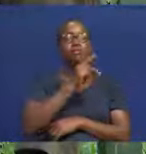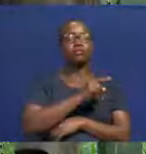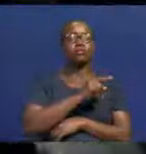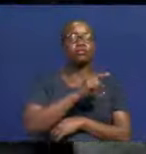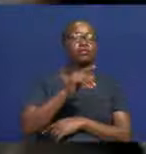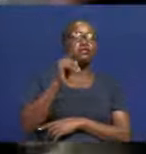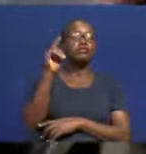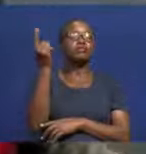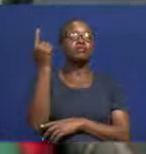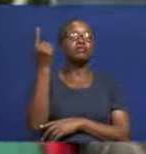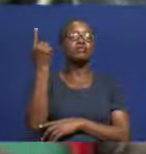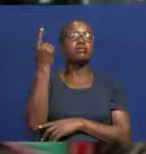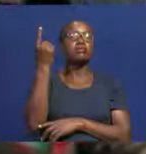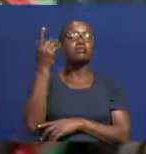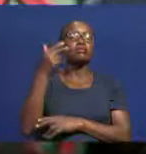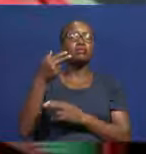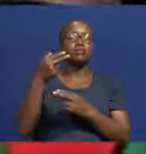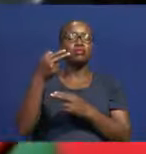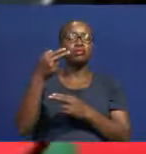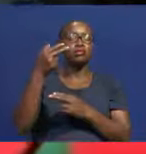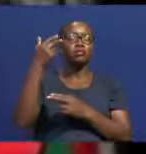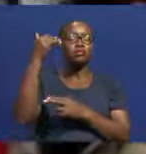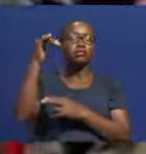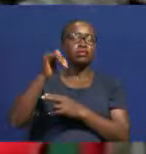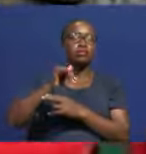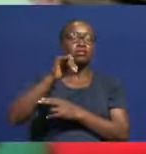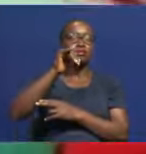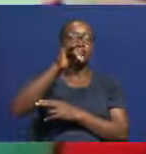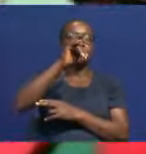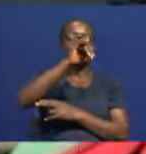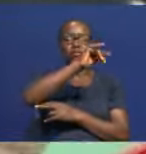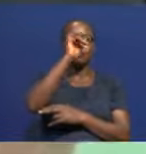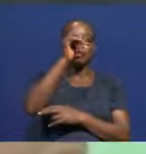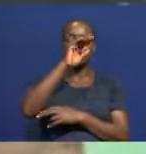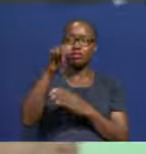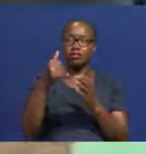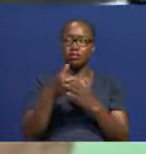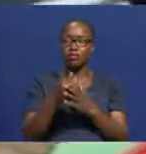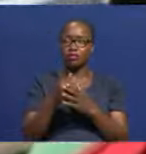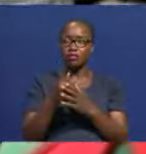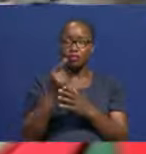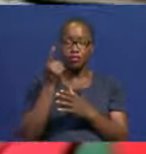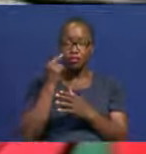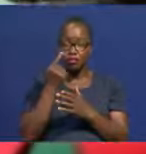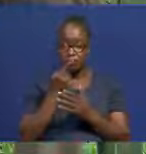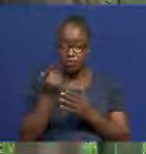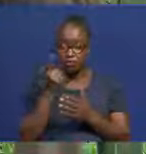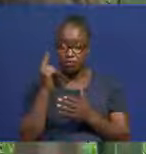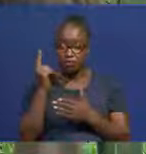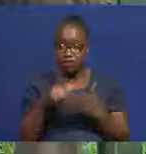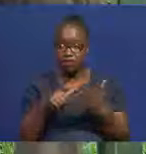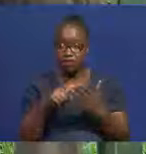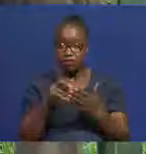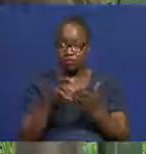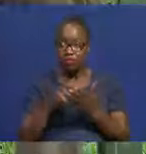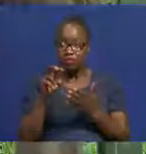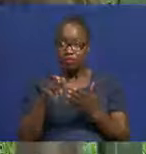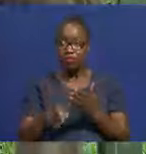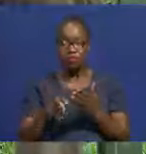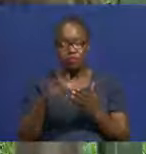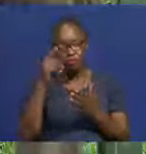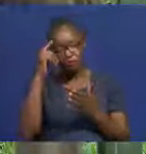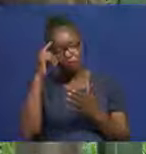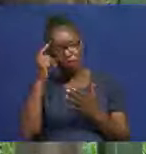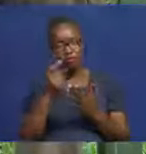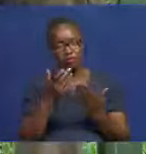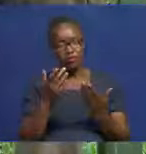kwa ndege, inatembea kwa hewa, karibu Kenya mzima mnaambiwa, unaona nini? Kuruka ilikuwa ni ndani